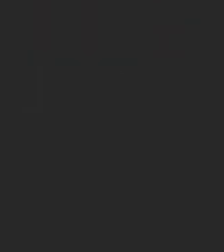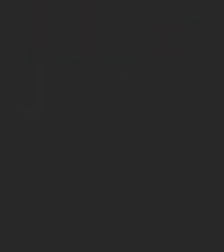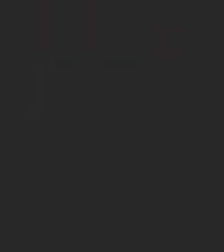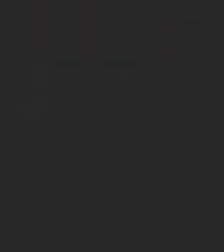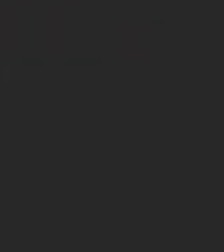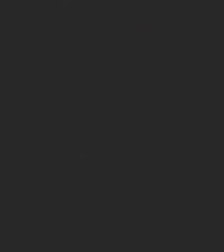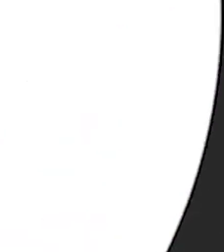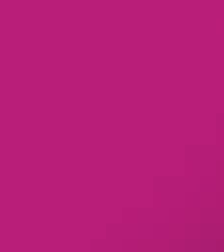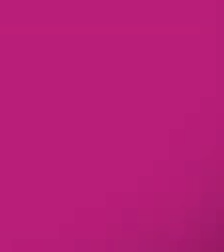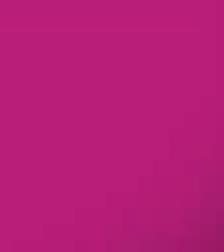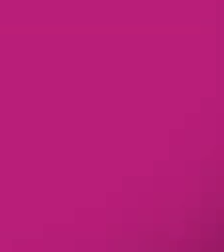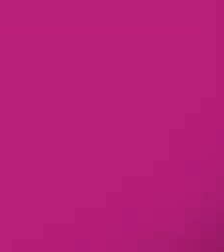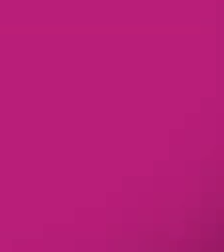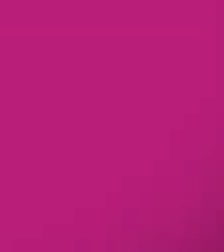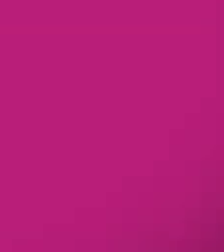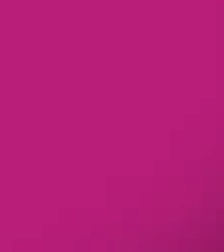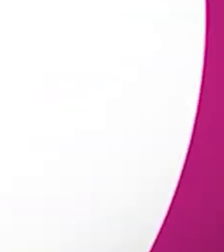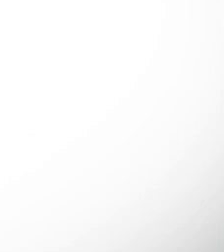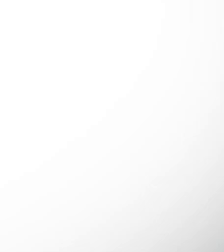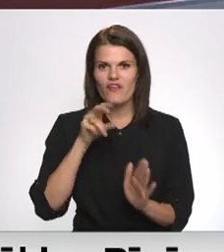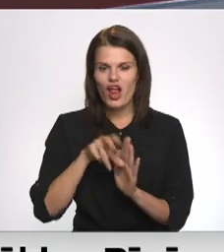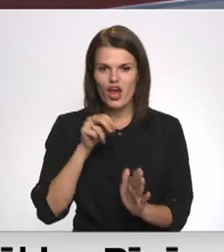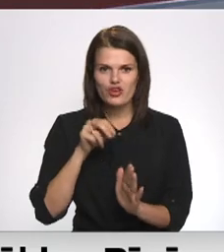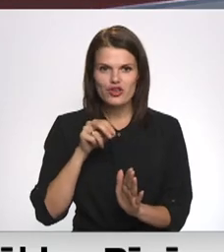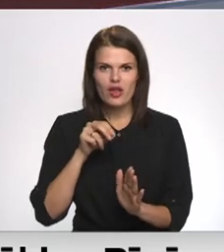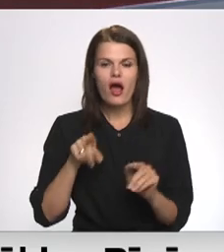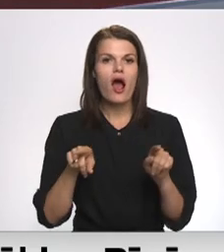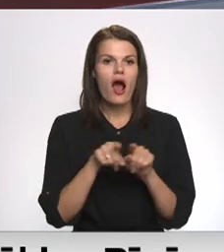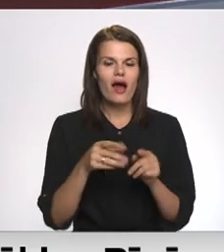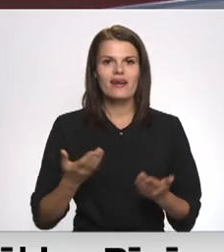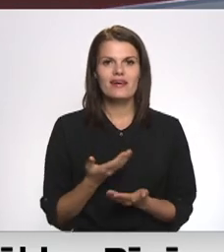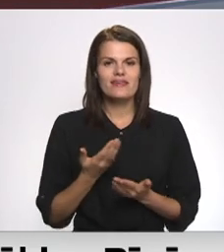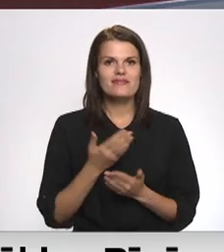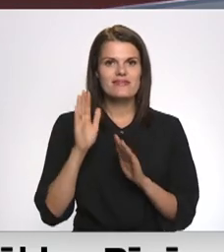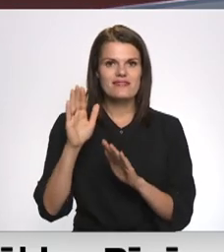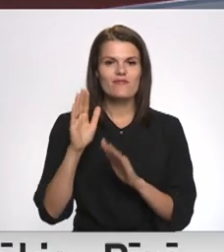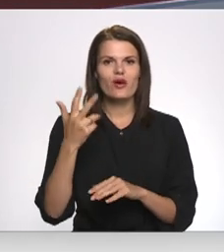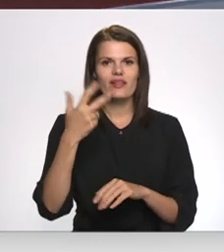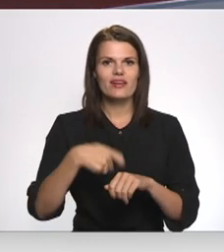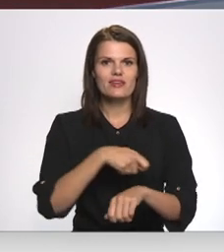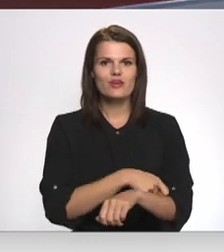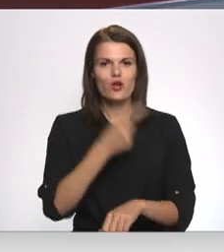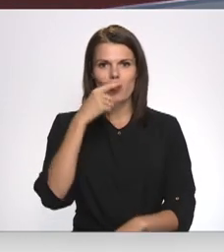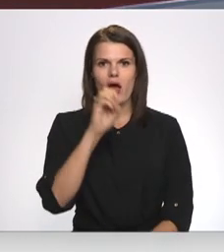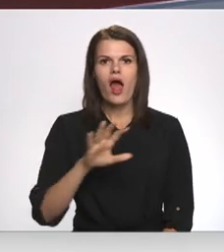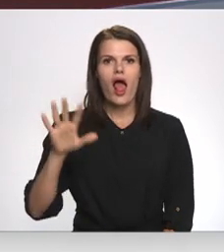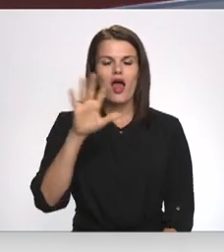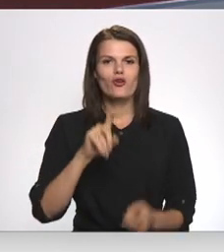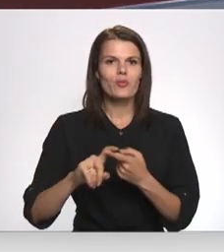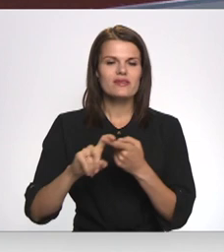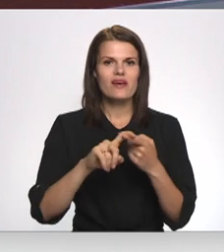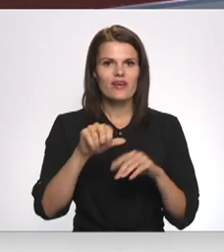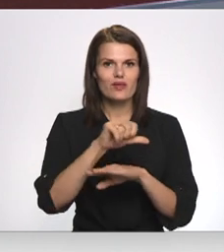Re, viss ēters ir te! Arī dzīvojot 3 kilometrus no Eiropas Savienības